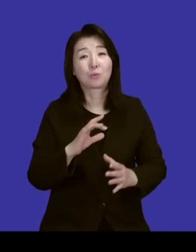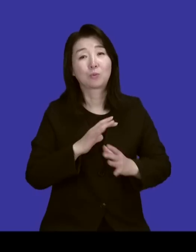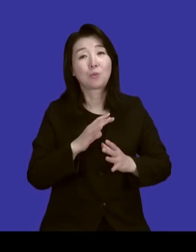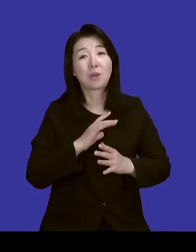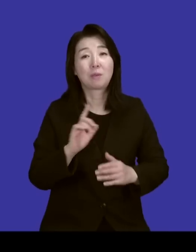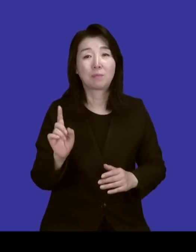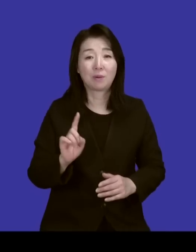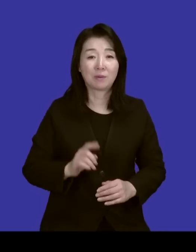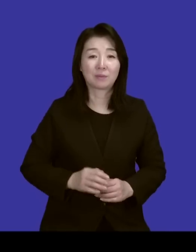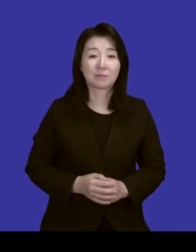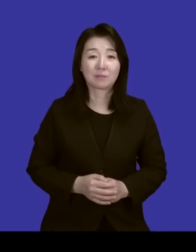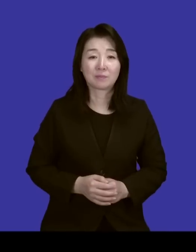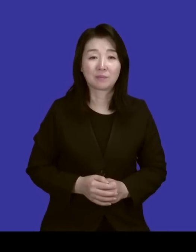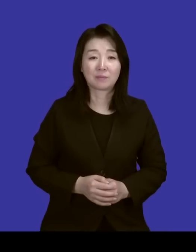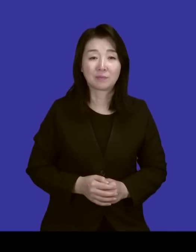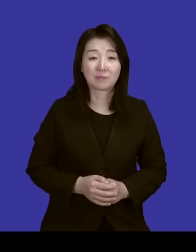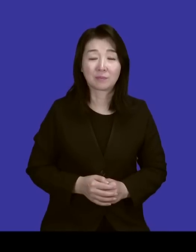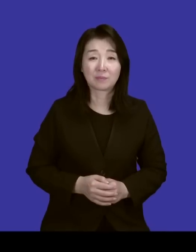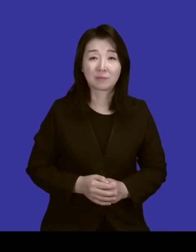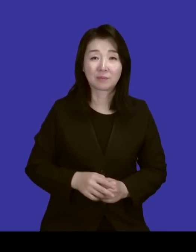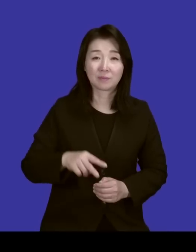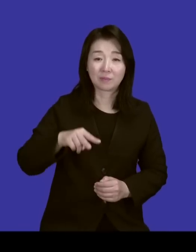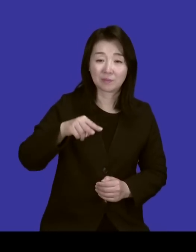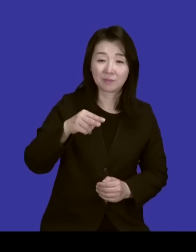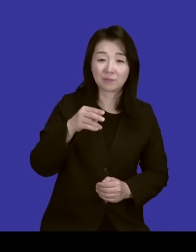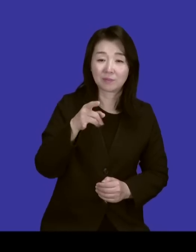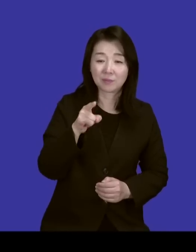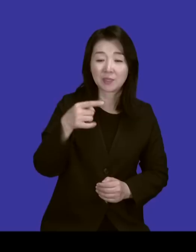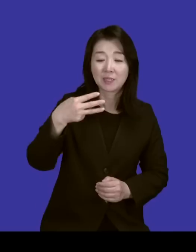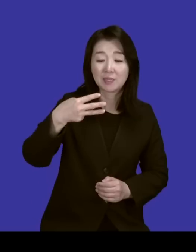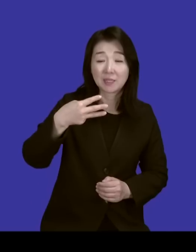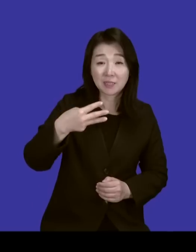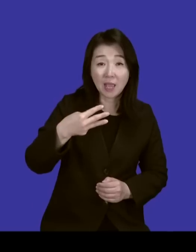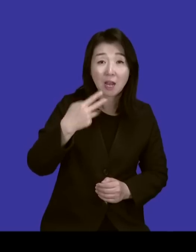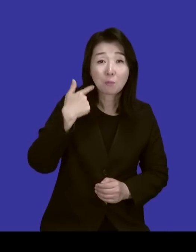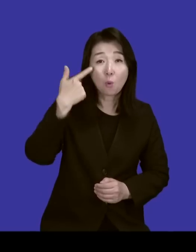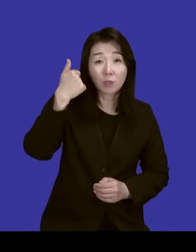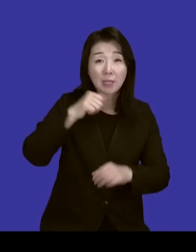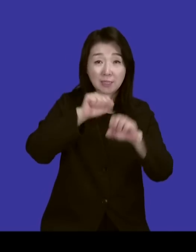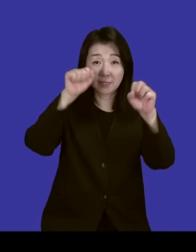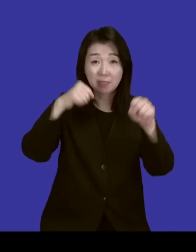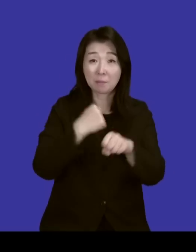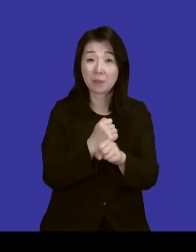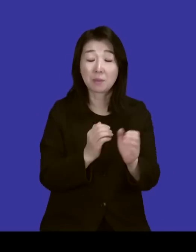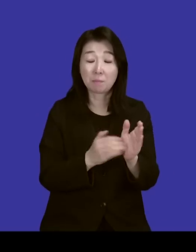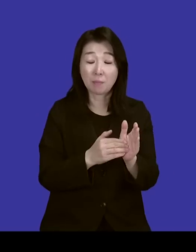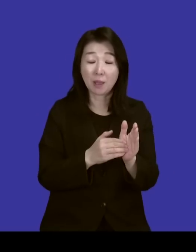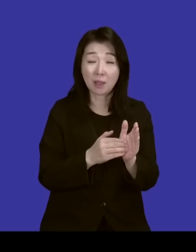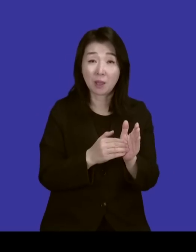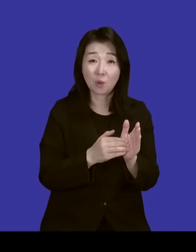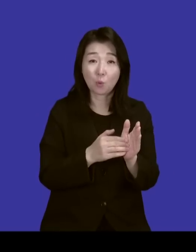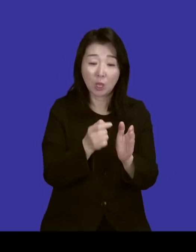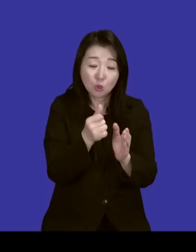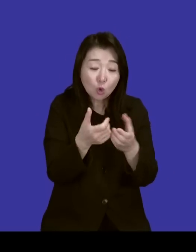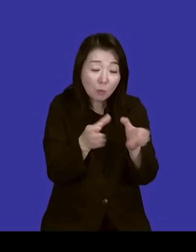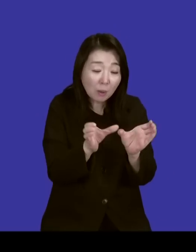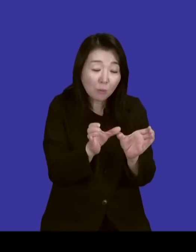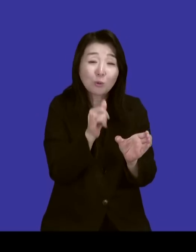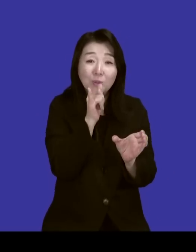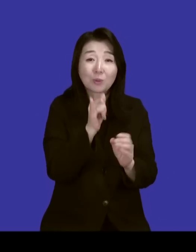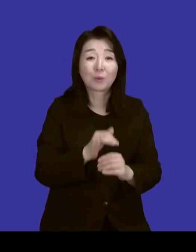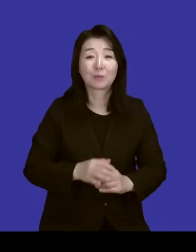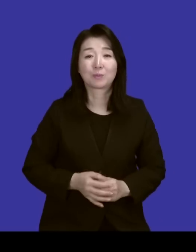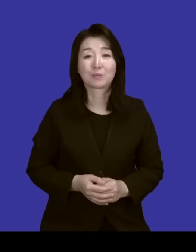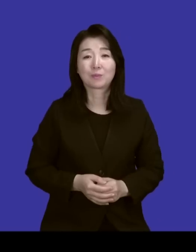놀랐던 게 그 셀 목회 시스템도 구축하셨다고 들었어요. 아, 셀도요? 네. 셀 모임. 셀 목회 시스템. 네.